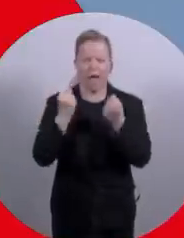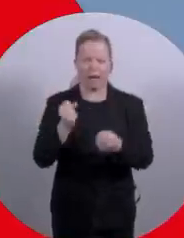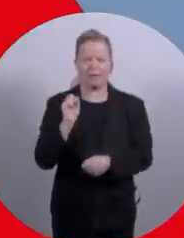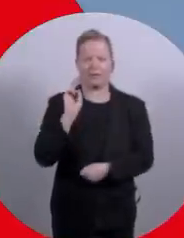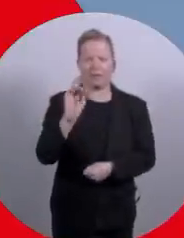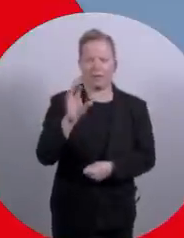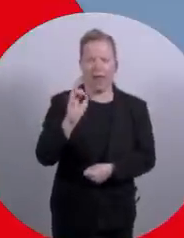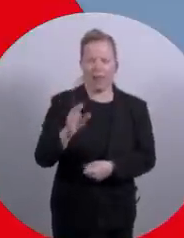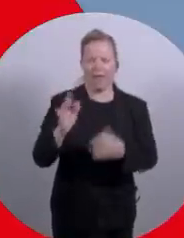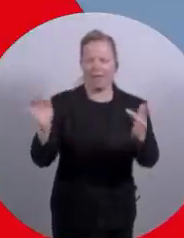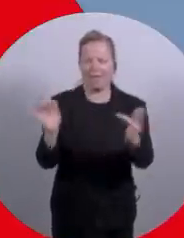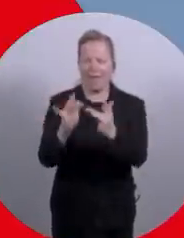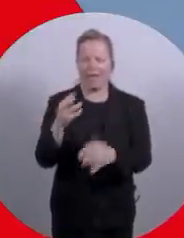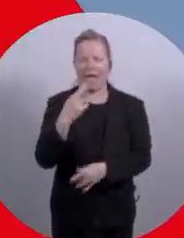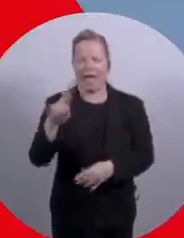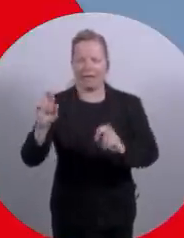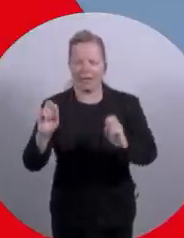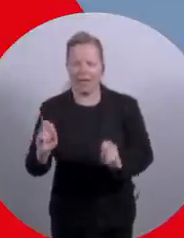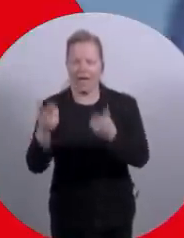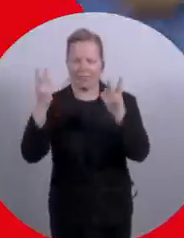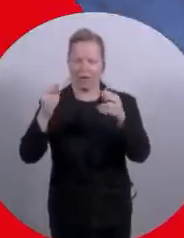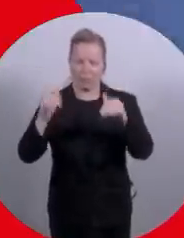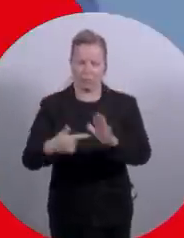rechten Kräfte in Österreich zeigen